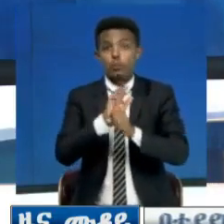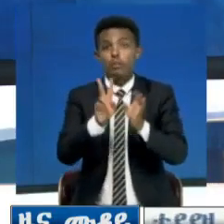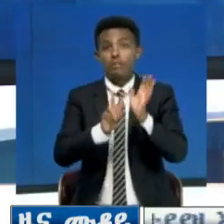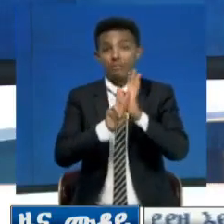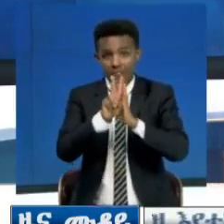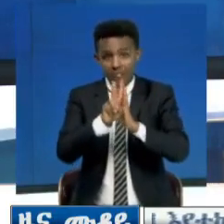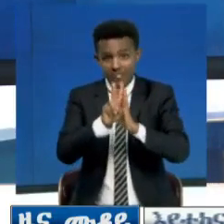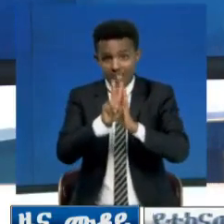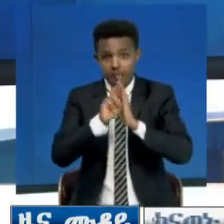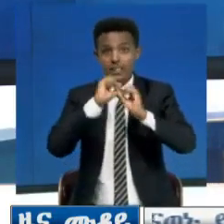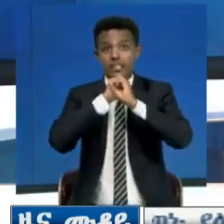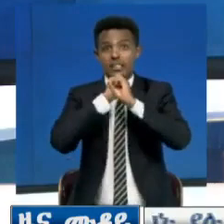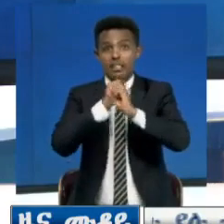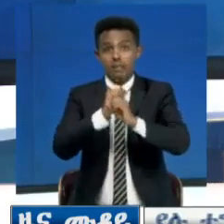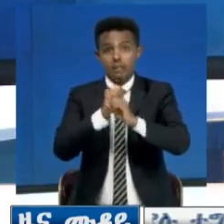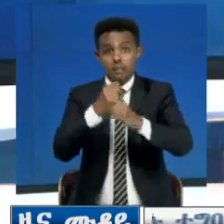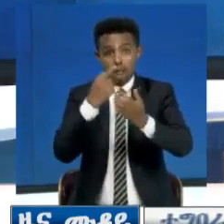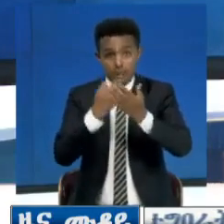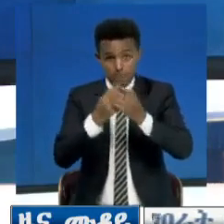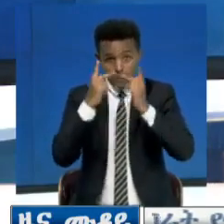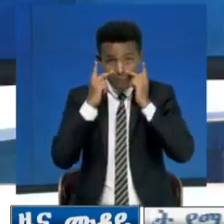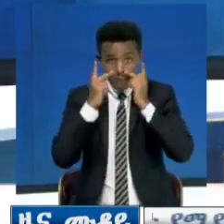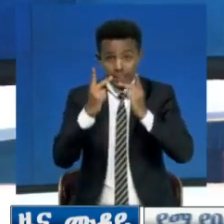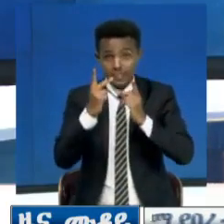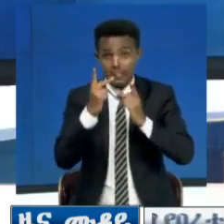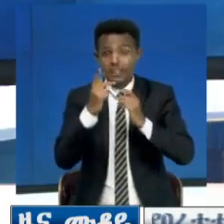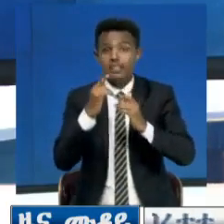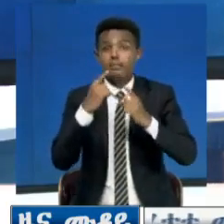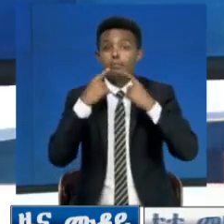ያስታወስን ይህንን ወደ ተመለከተ ዜና አልፋለሁ።